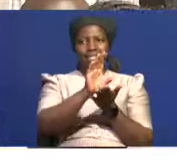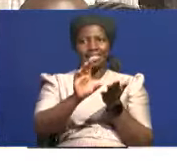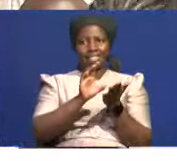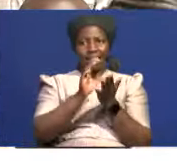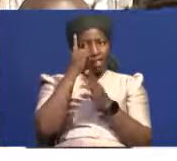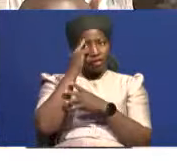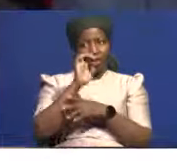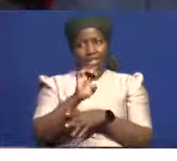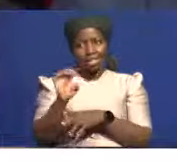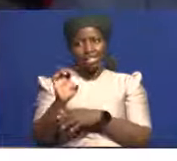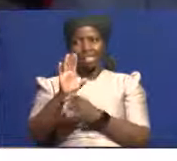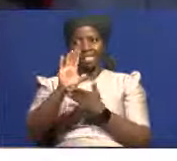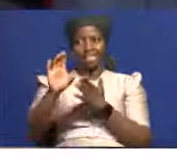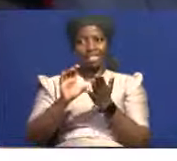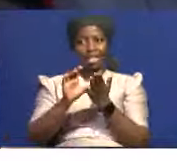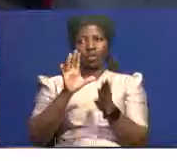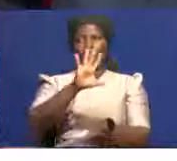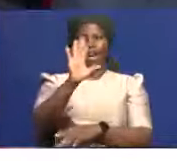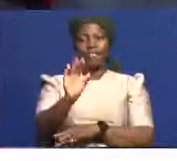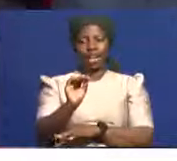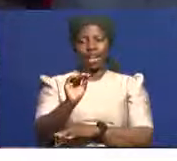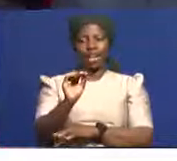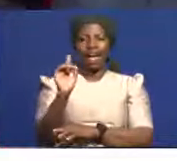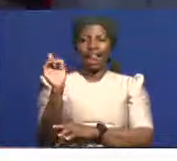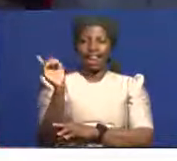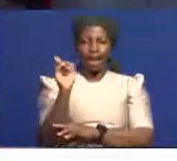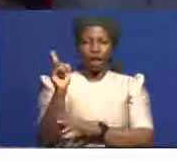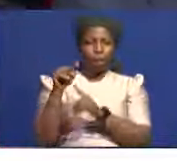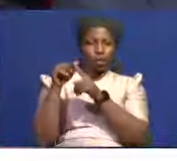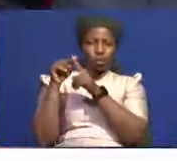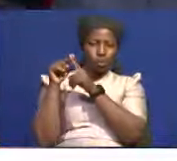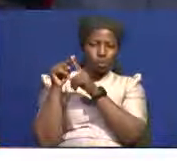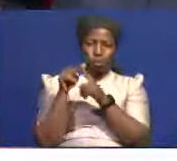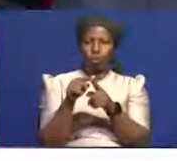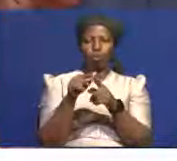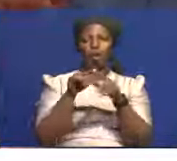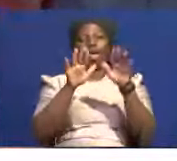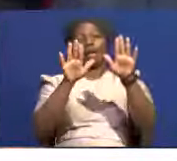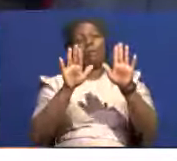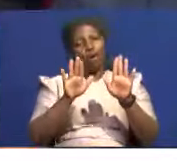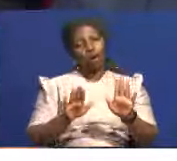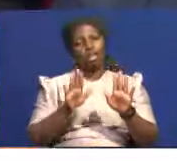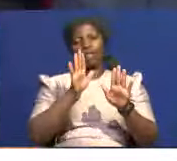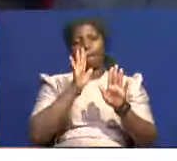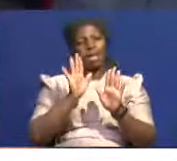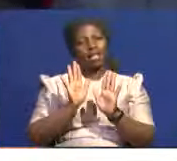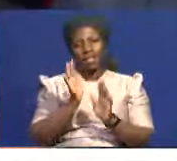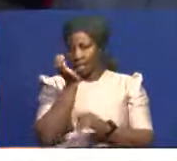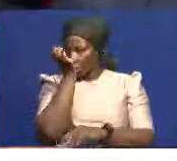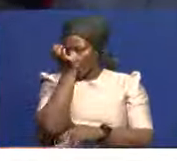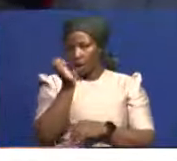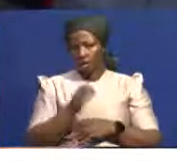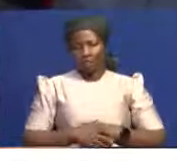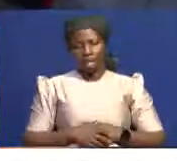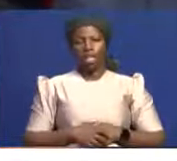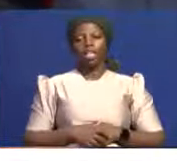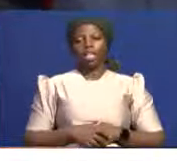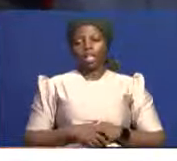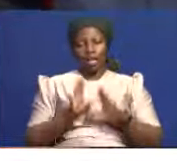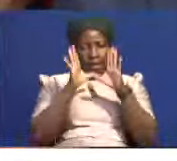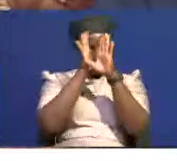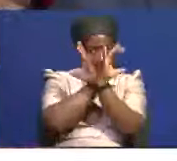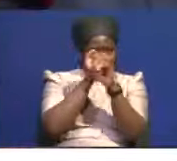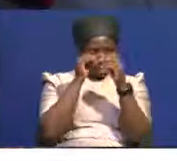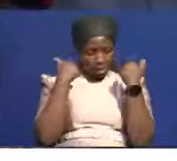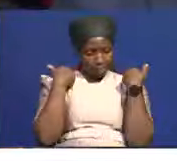Mashariki na Kati. Nairobi is too important to be left just like that. The president and I will take a